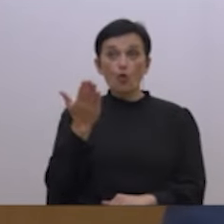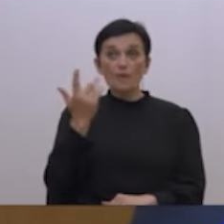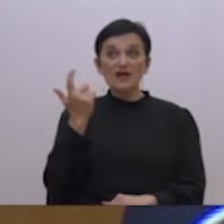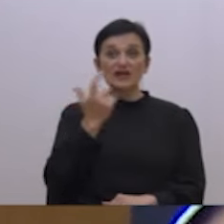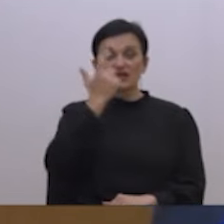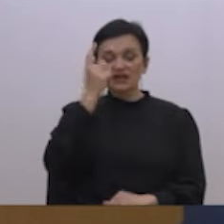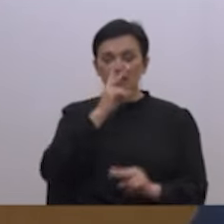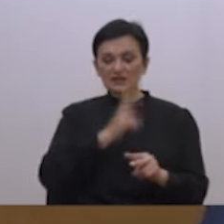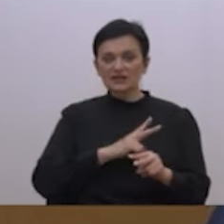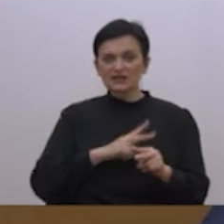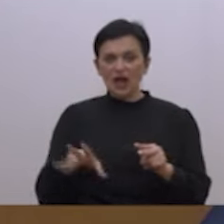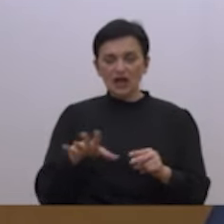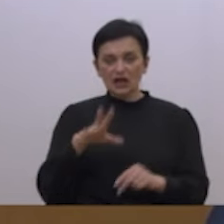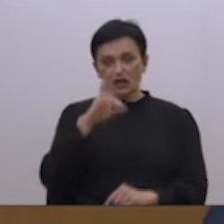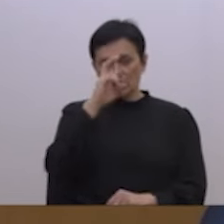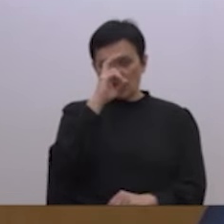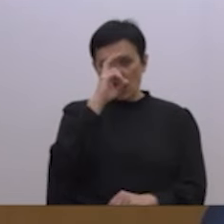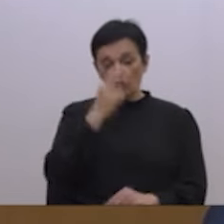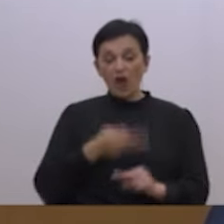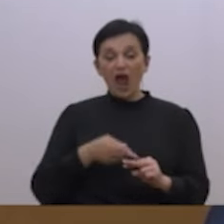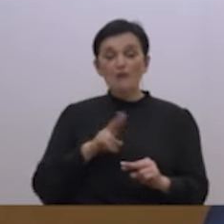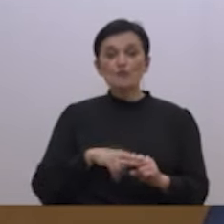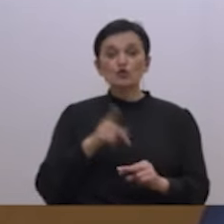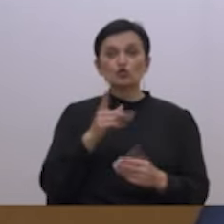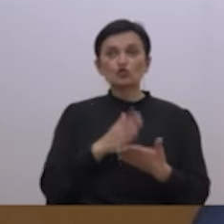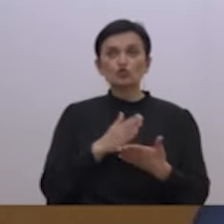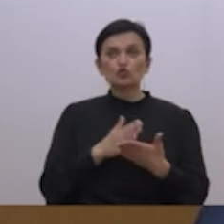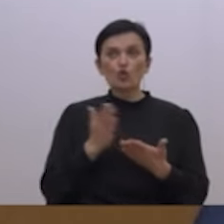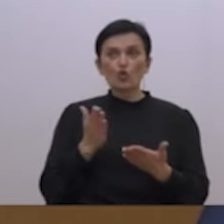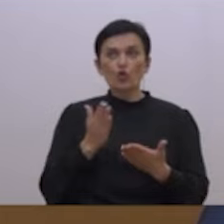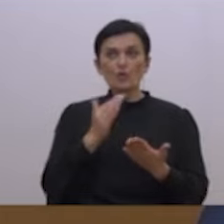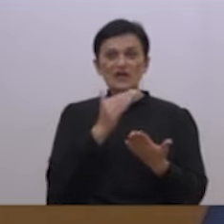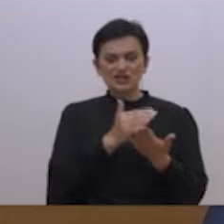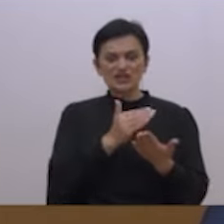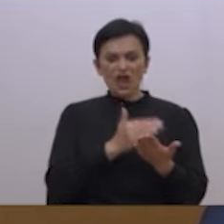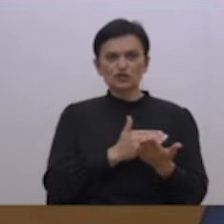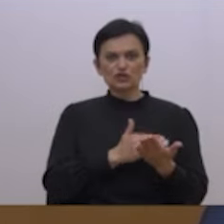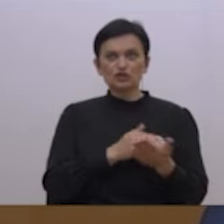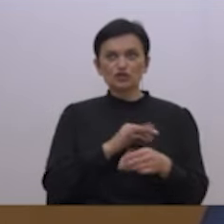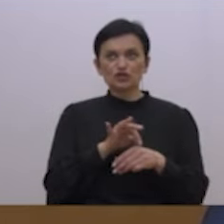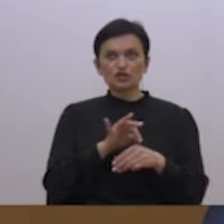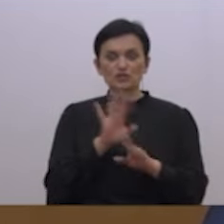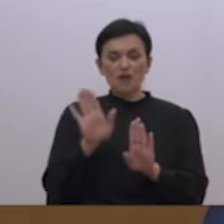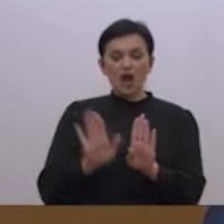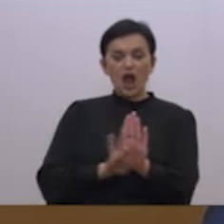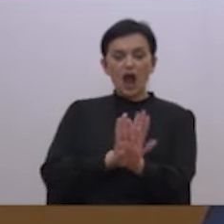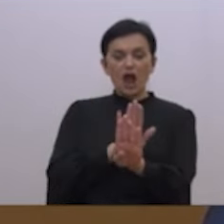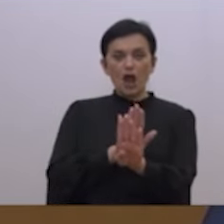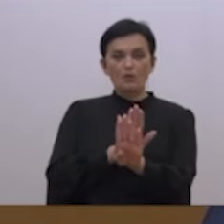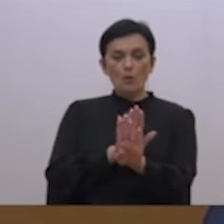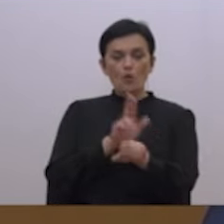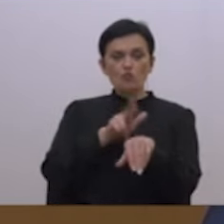ლეგიტიმაცია დაკარგული ხელისუფლება და ამიტომ ახართ თქვენ რეჟიმი, რომლებიც ამოფარებული ხართ კრიმინალურ